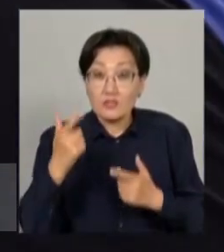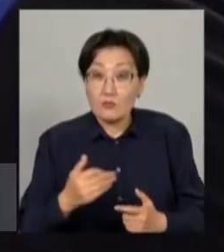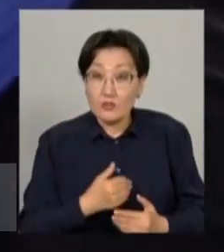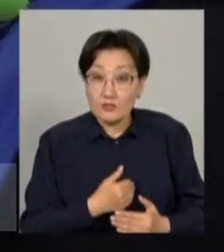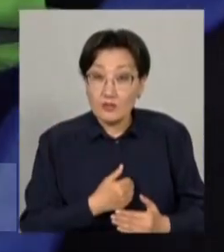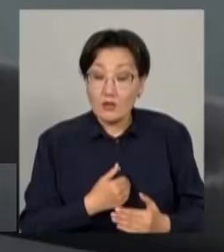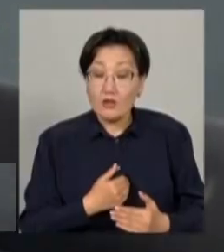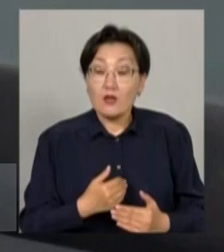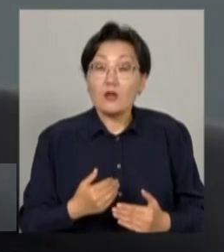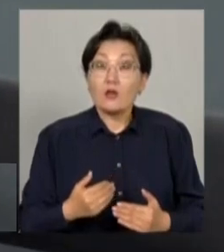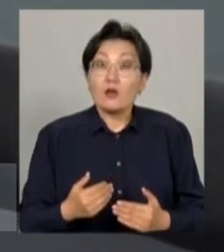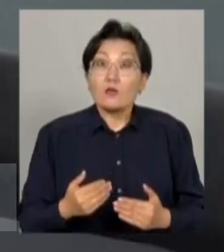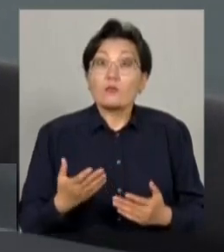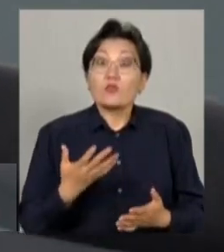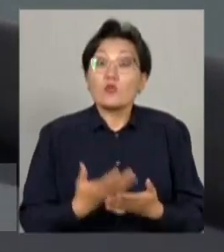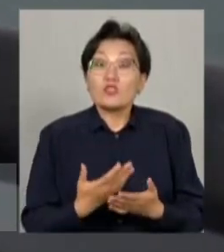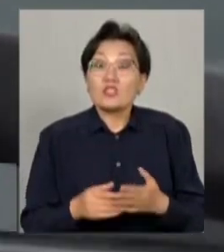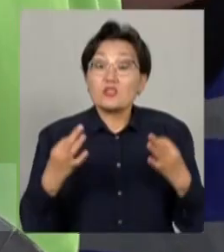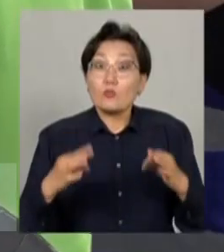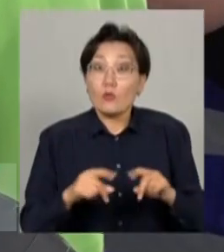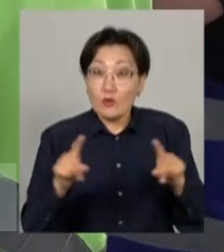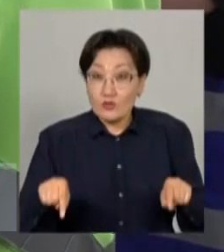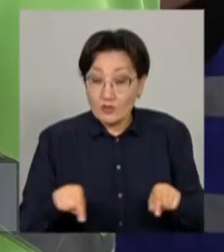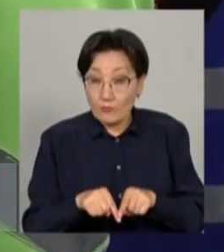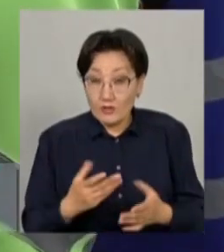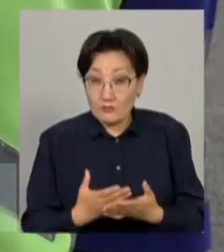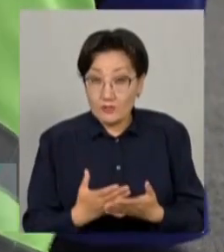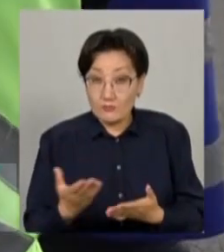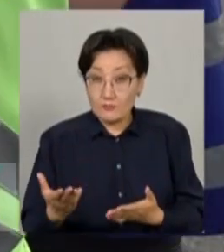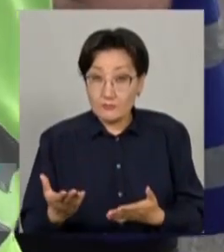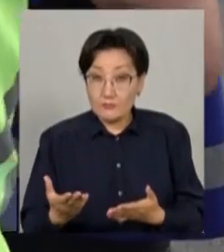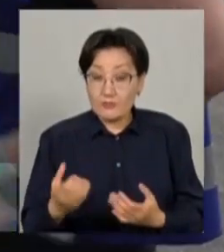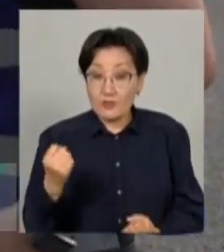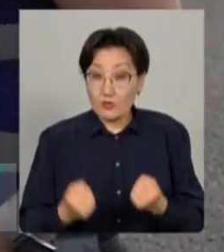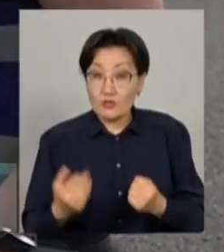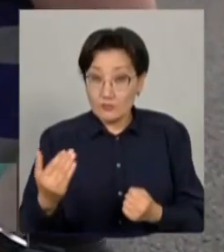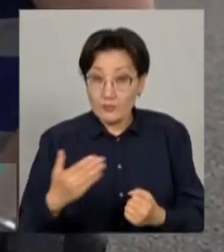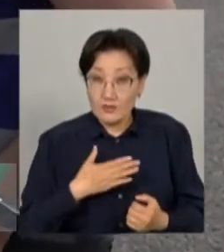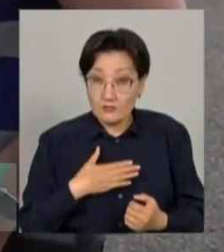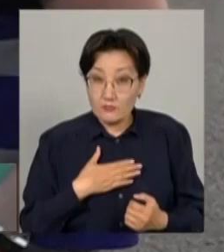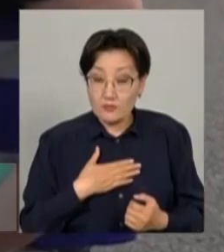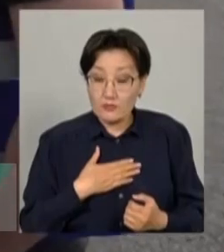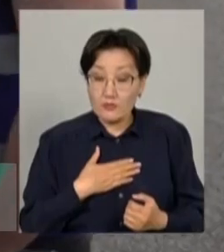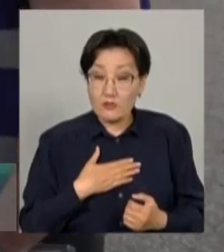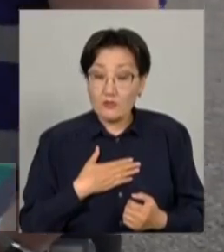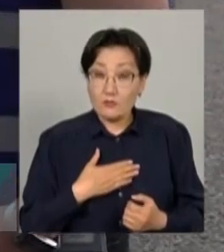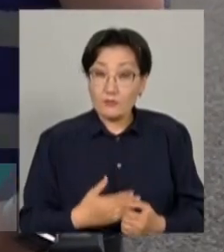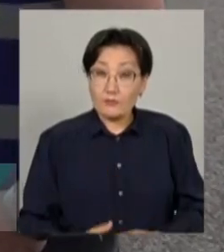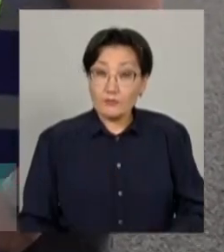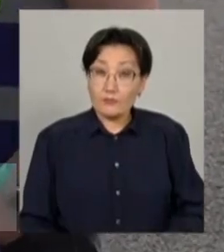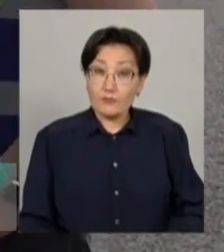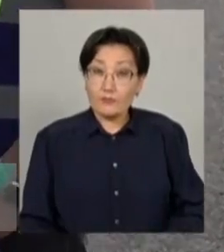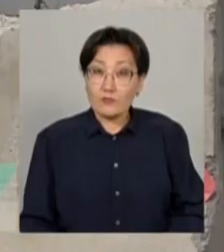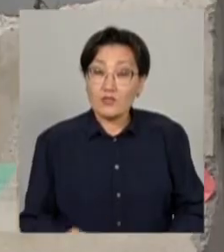Иә. Пропускум бар мен ошо жерде. Көрсөтүп пропускум. Мына көлүк менен бирге. Мына көлүк сиз менен бирге? Иә. Матрас жумушчулар жактан